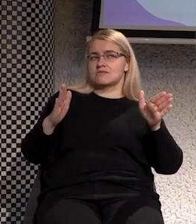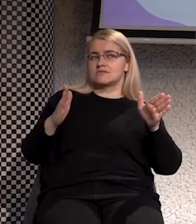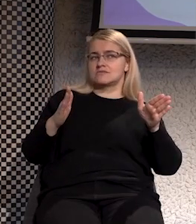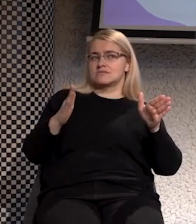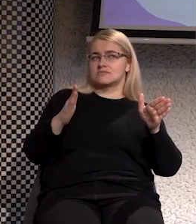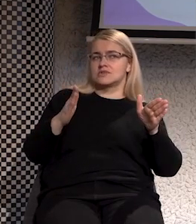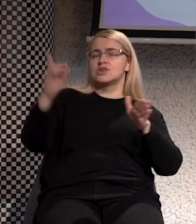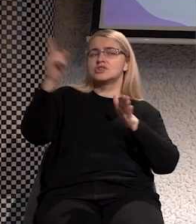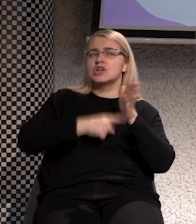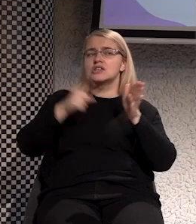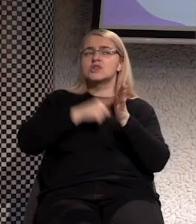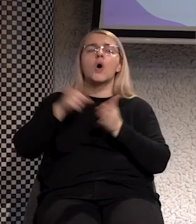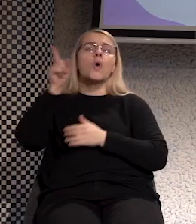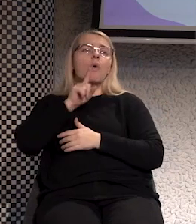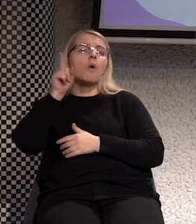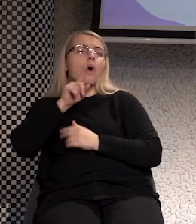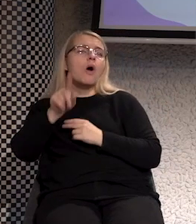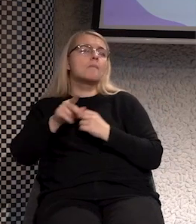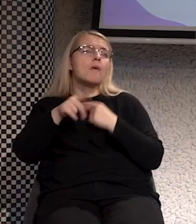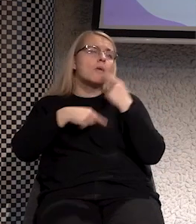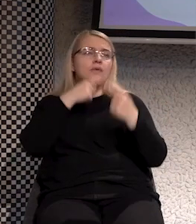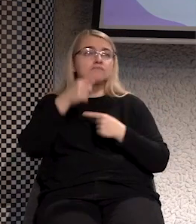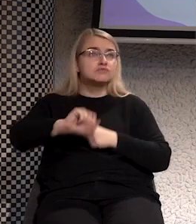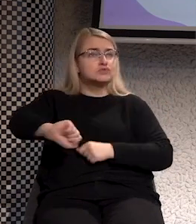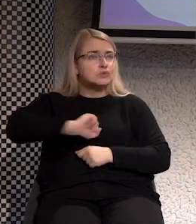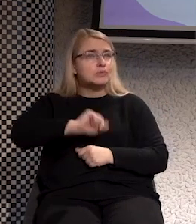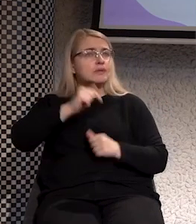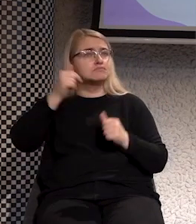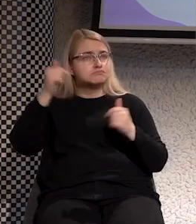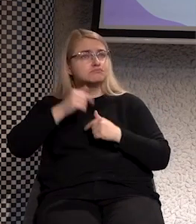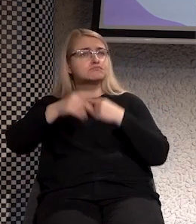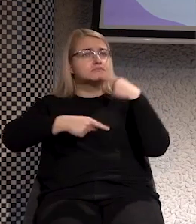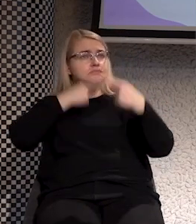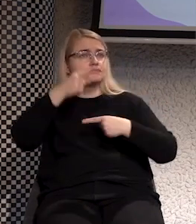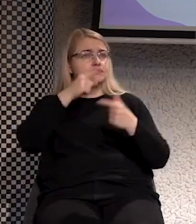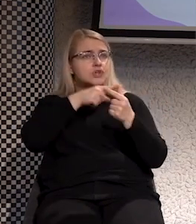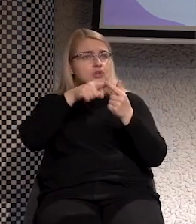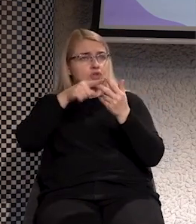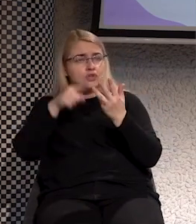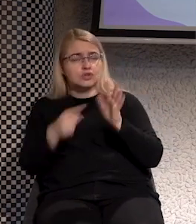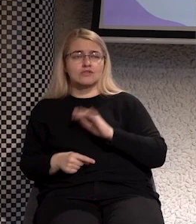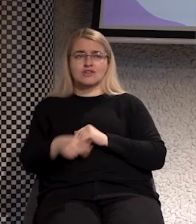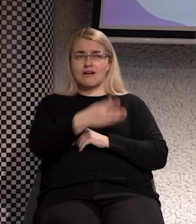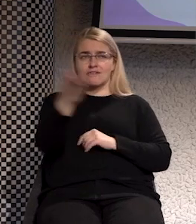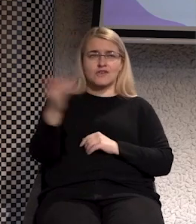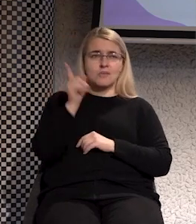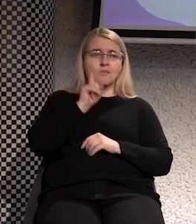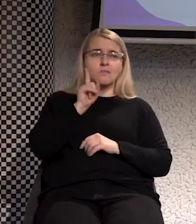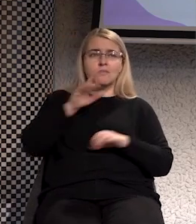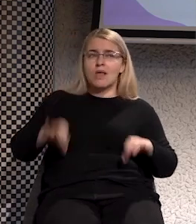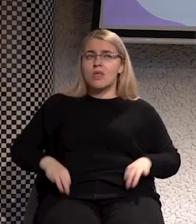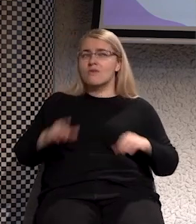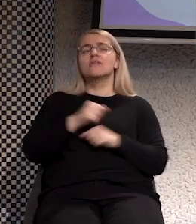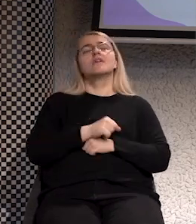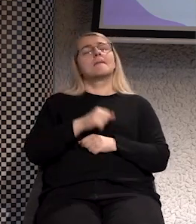rundce na koniec to mówią, że super było to, że mogliśmy to powiedzieć, że tak wy czy panowie to tak bez oceny